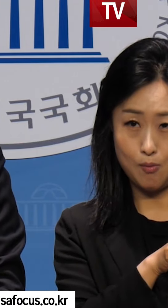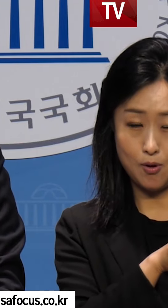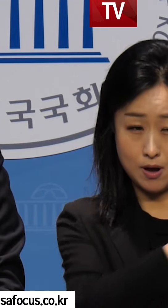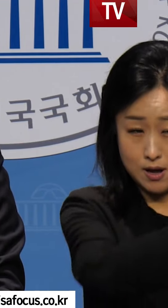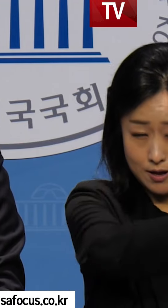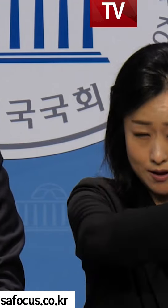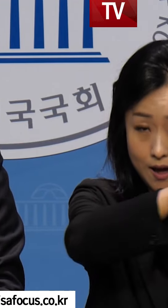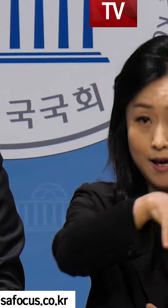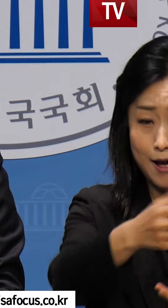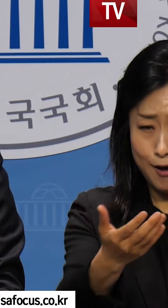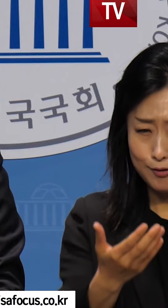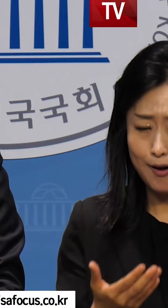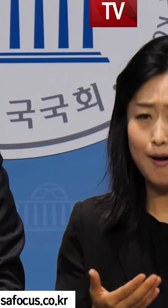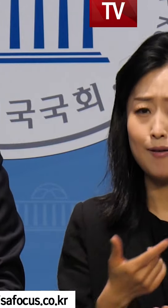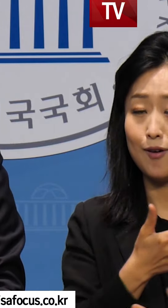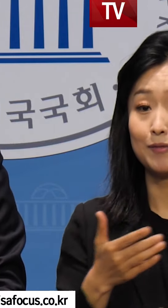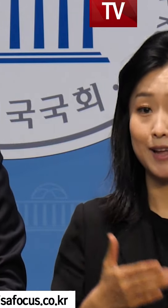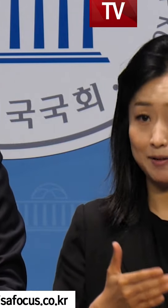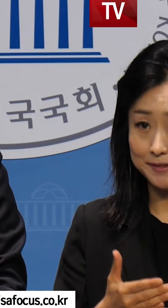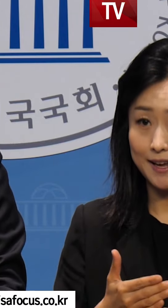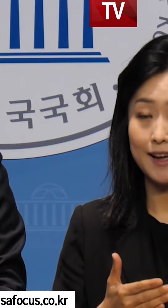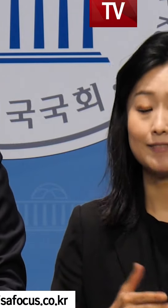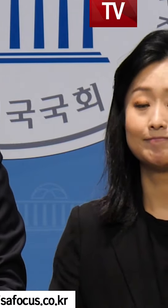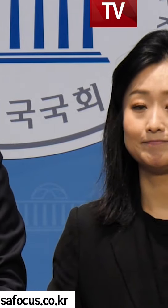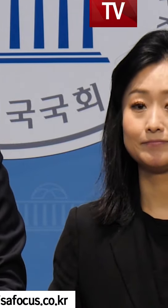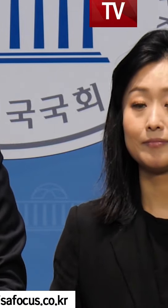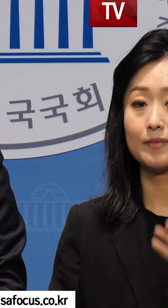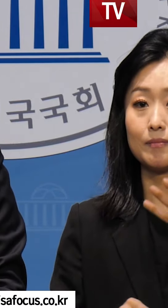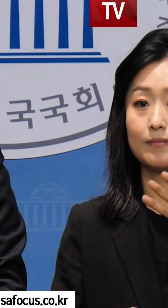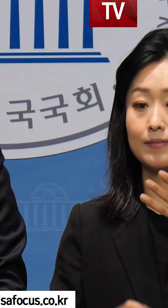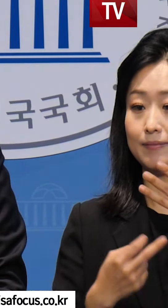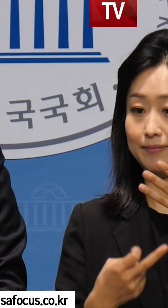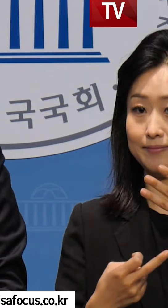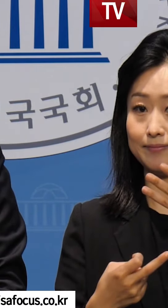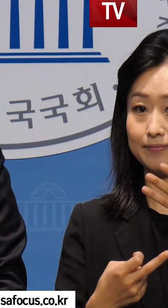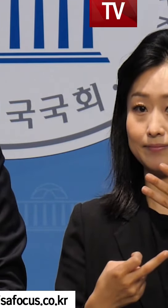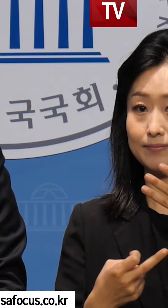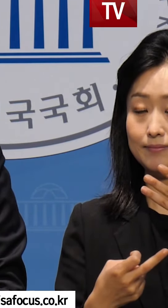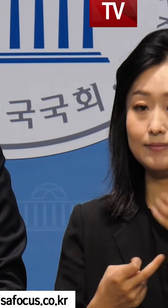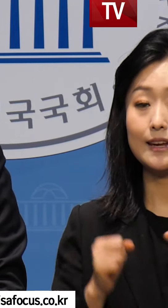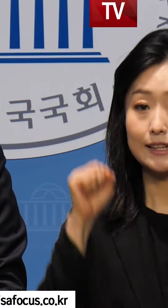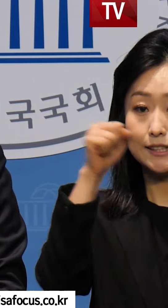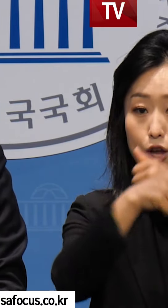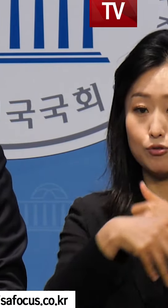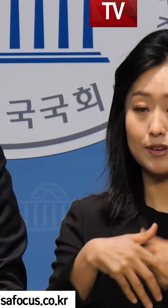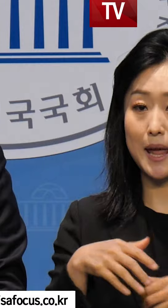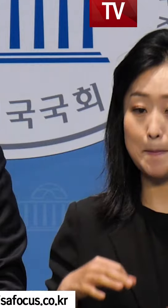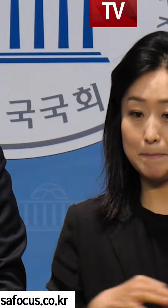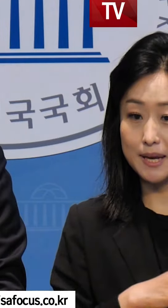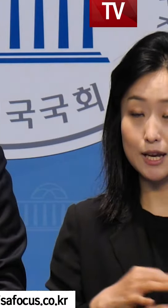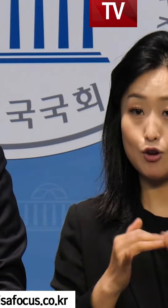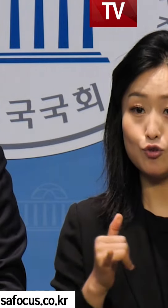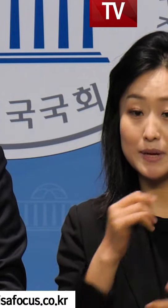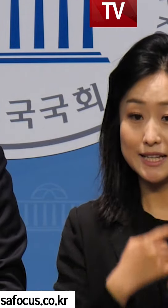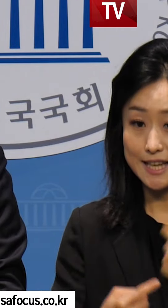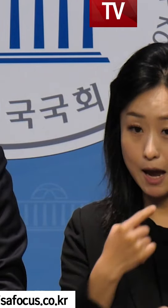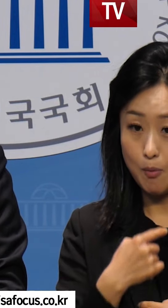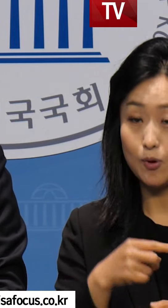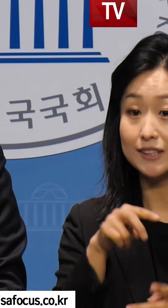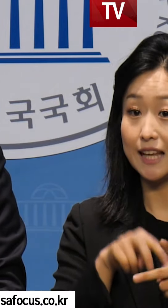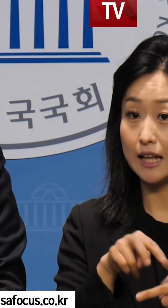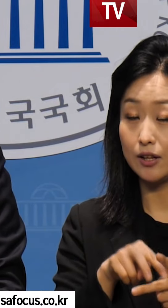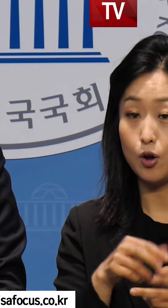있는 원동력이 되고 있습니다. 지난 8월 12일에 개설한 체육계 비리 국민 제보센터를 통해